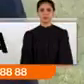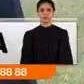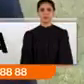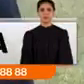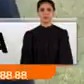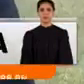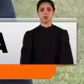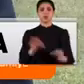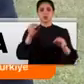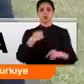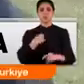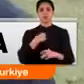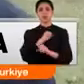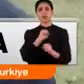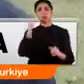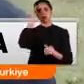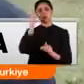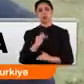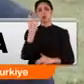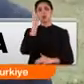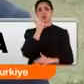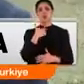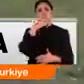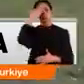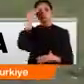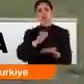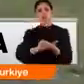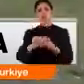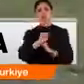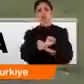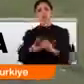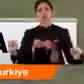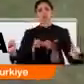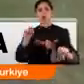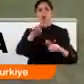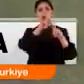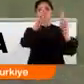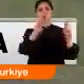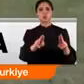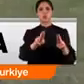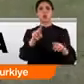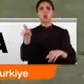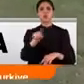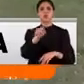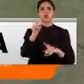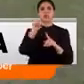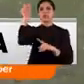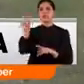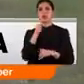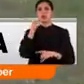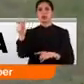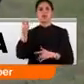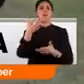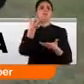dolandırıldık. Şimdi ben çok mağdurum. 30 yıllık emeğim bir seferden gitti. İşte o dükkanlardan birini de Urfalı İbrahim Karataş